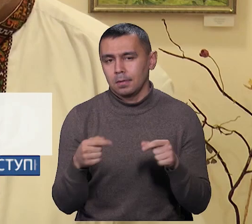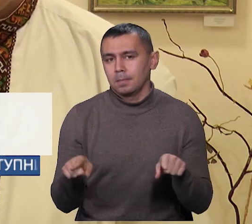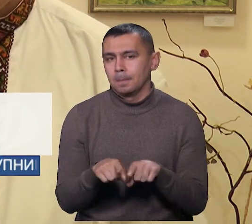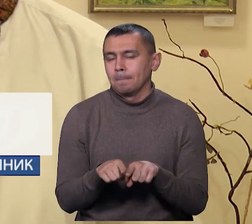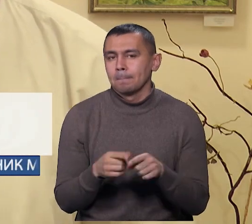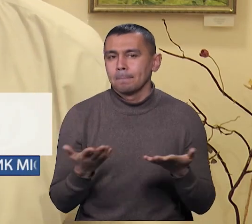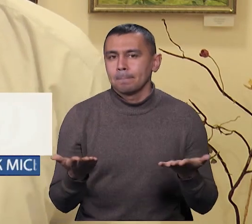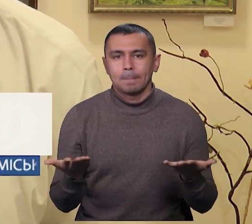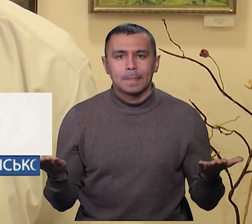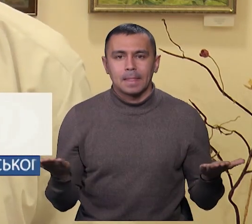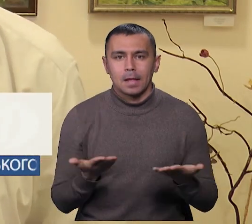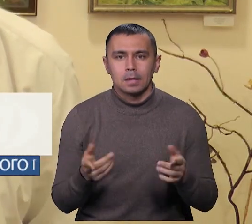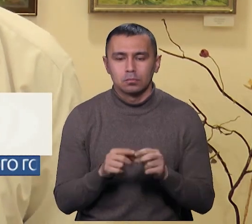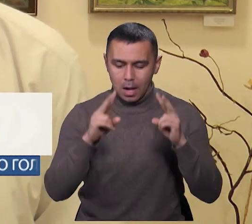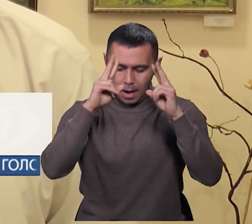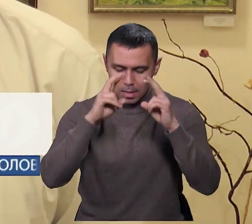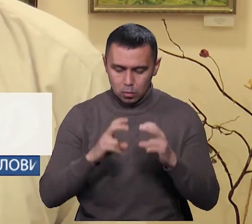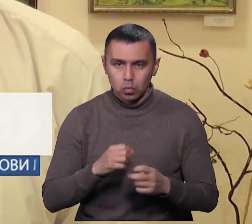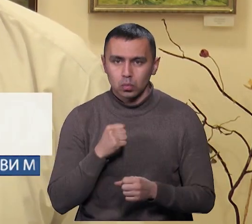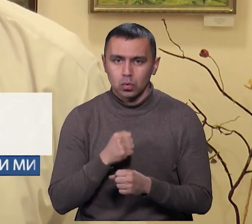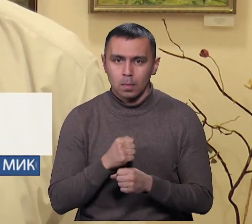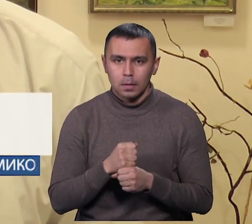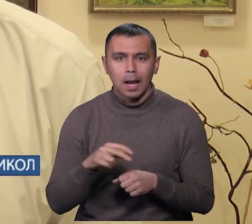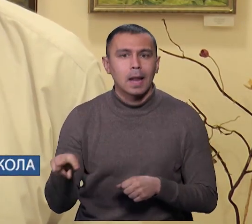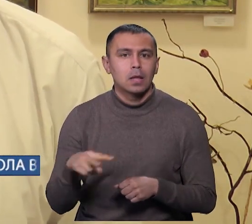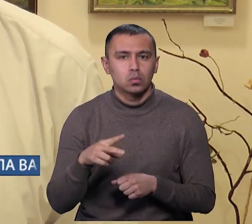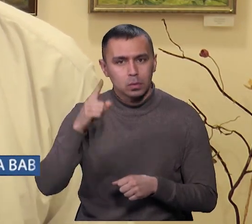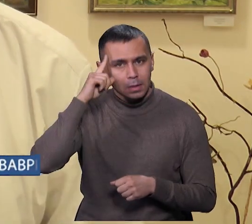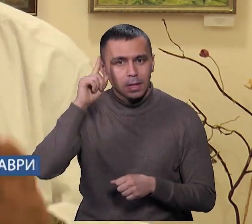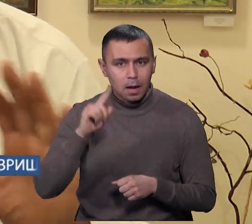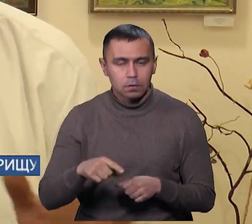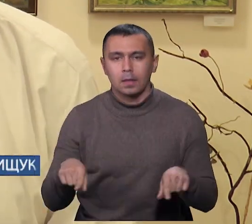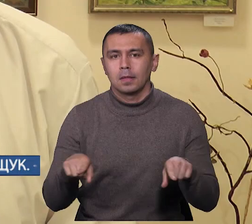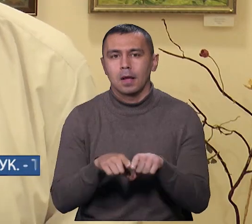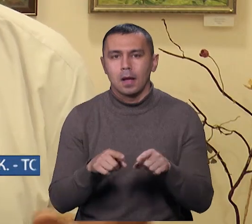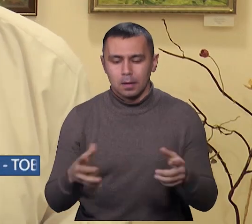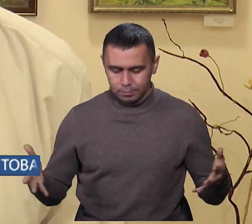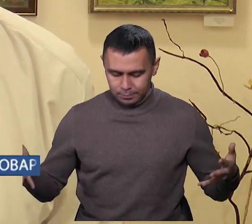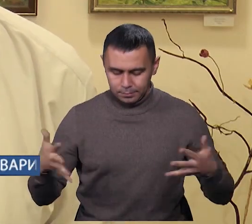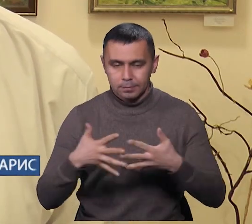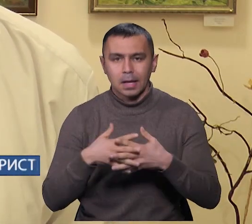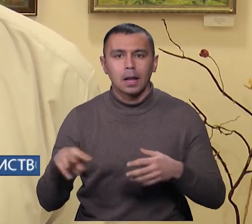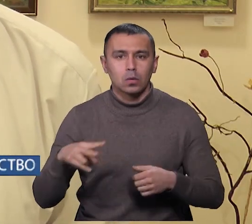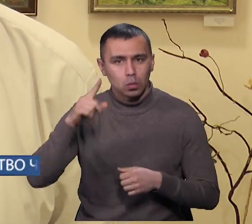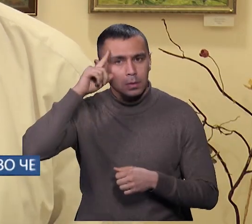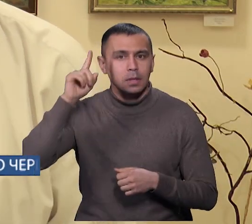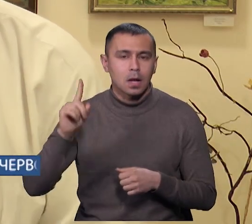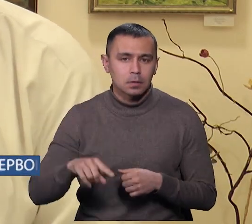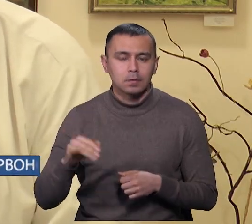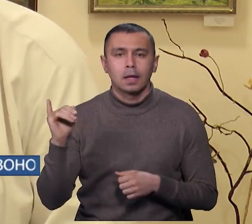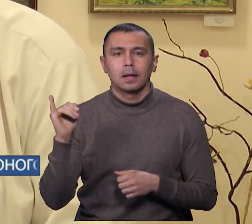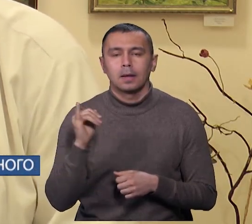знаєте, якийсь аналітику таку зробити, літературознавчу, ну така суміш літературознавства,